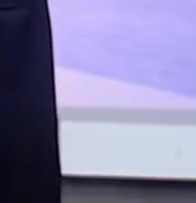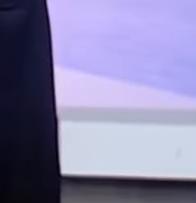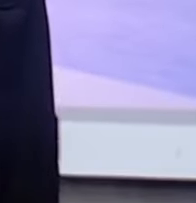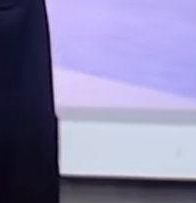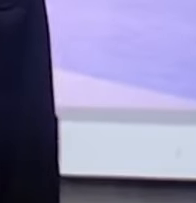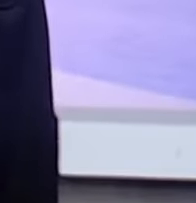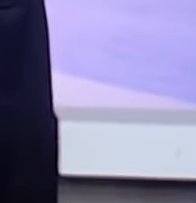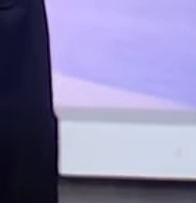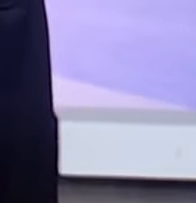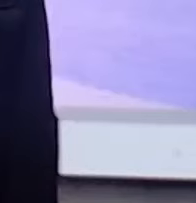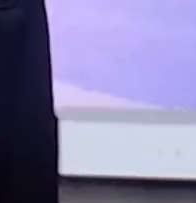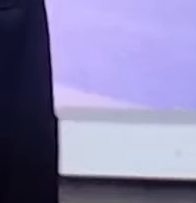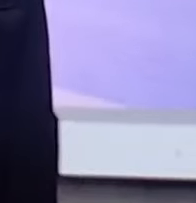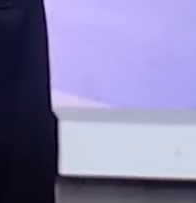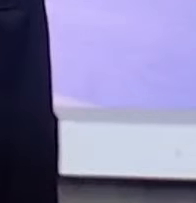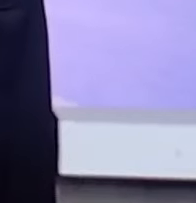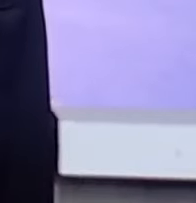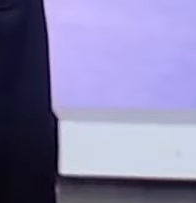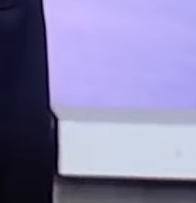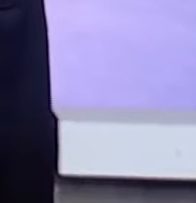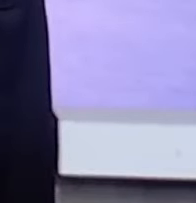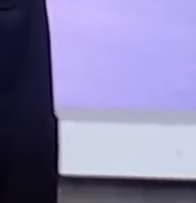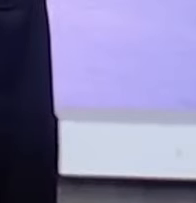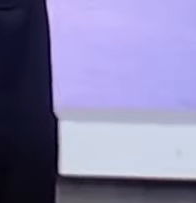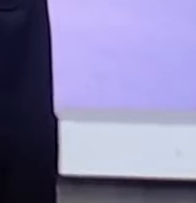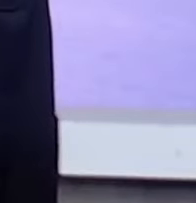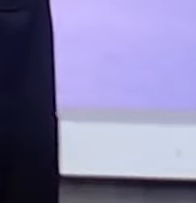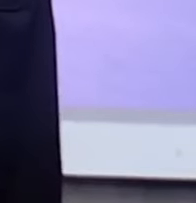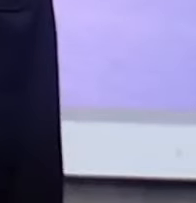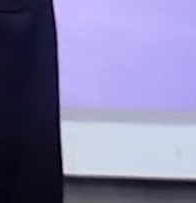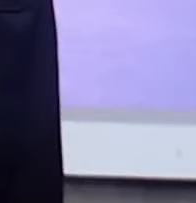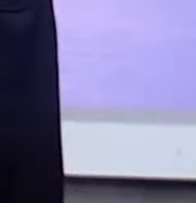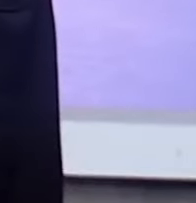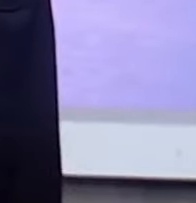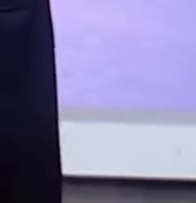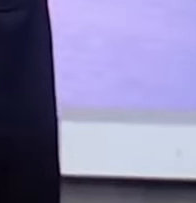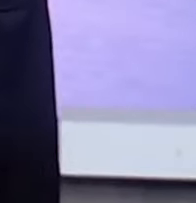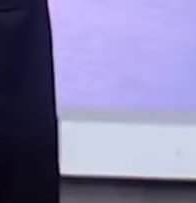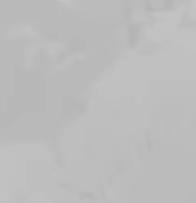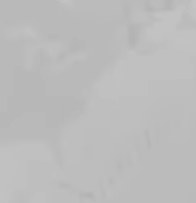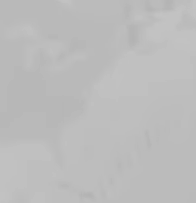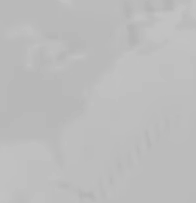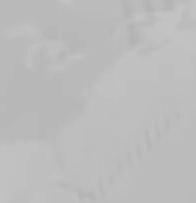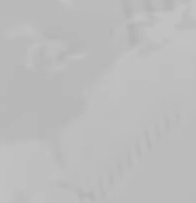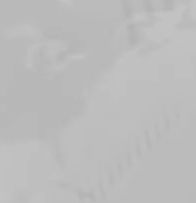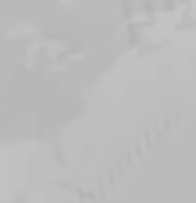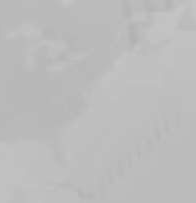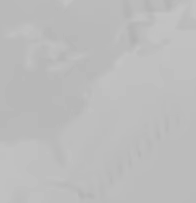samahan niyo kami sa GMA Pinoy TV at sa www.gmanews.tv.